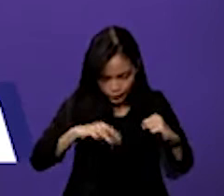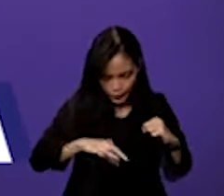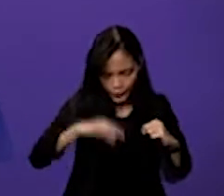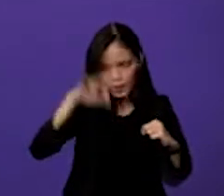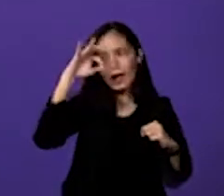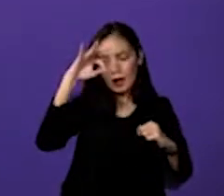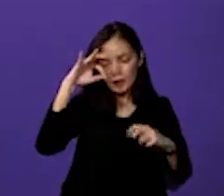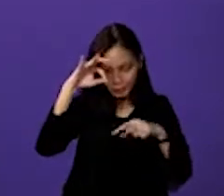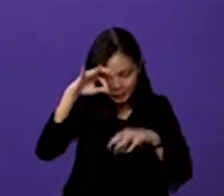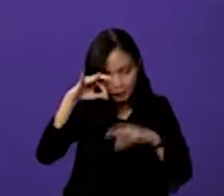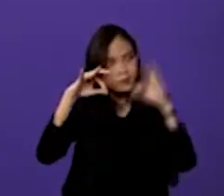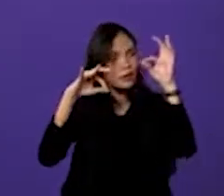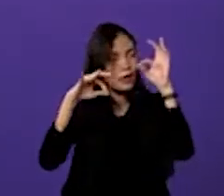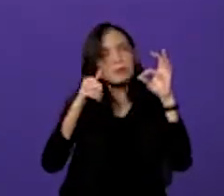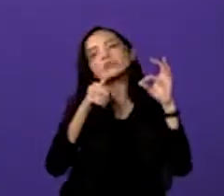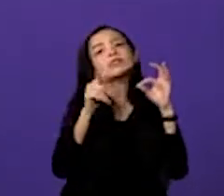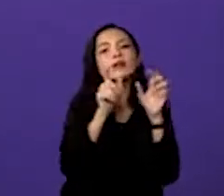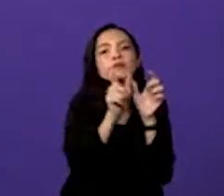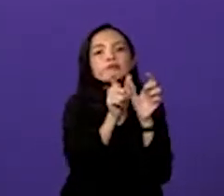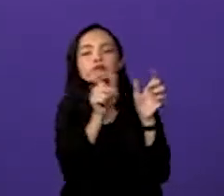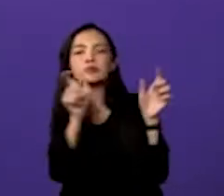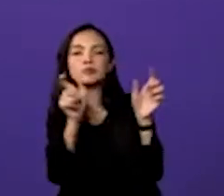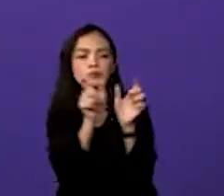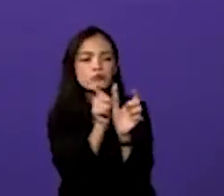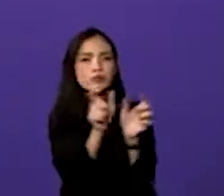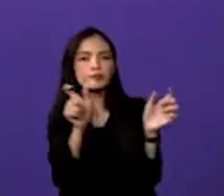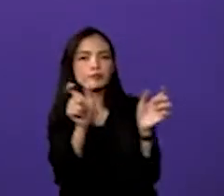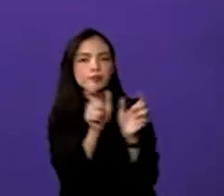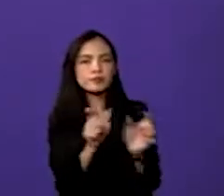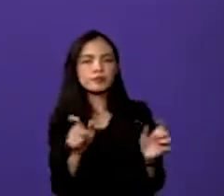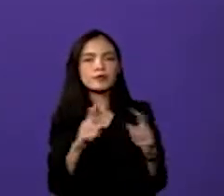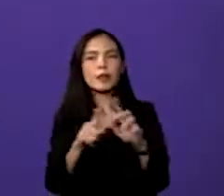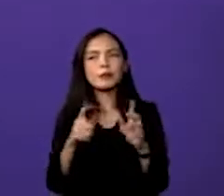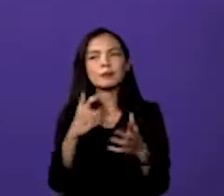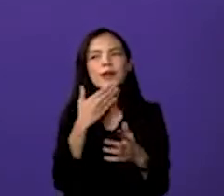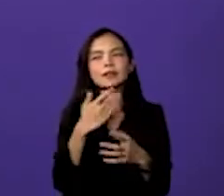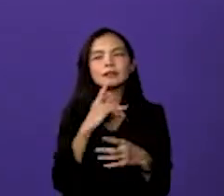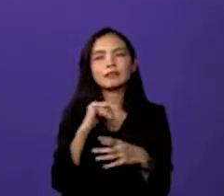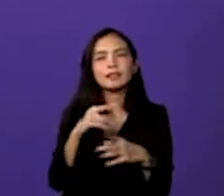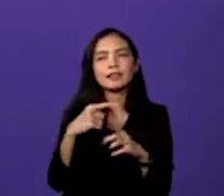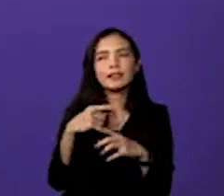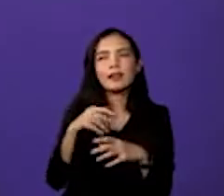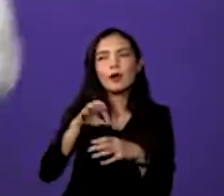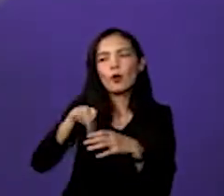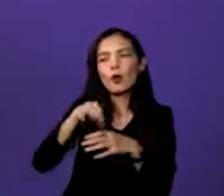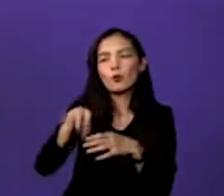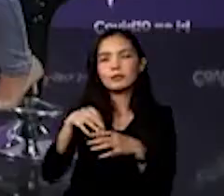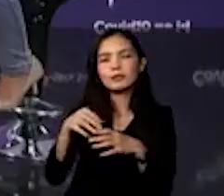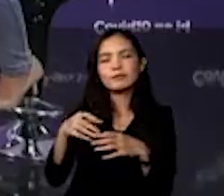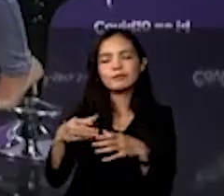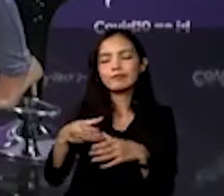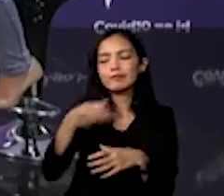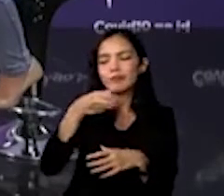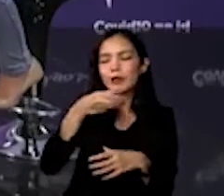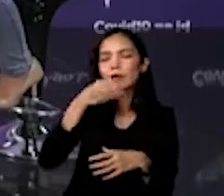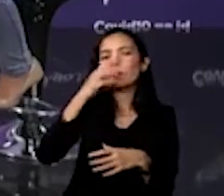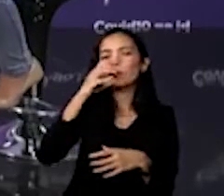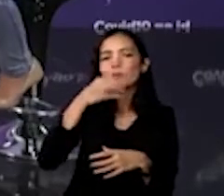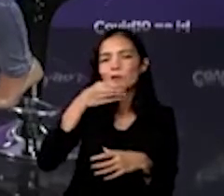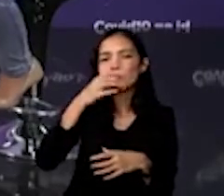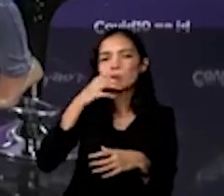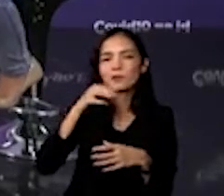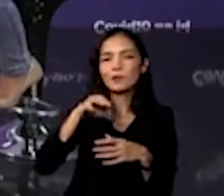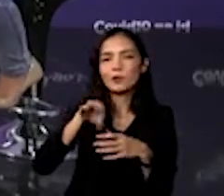cuman paling pendampingnya ya kopi doang ngopi karena itu bisa engak tahu kenapa ngopi itu bisa B